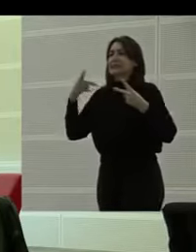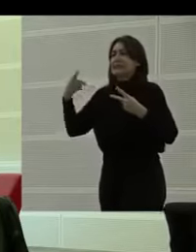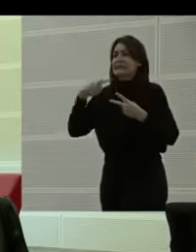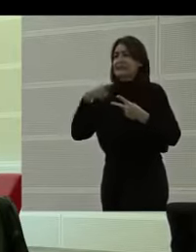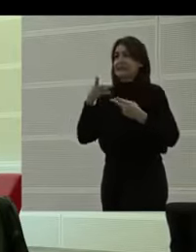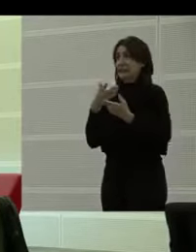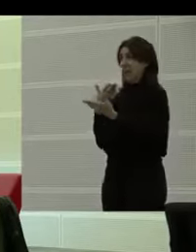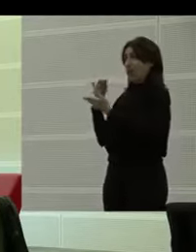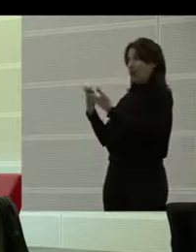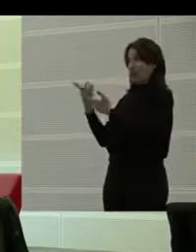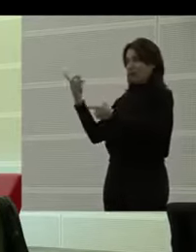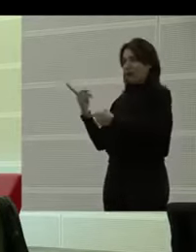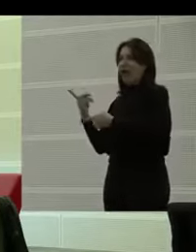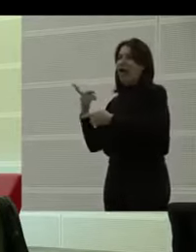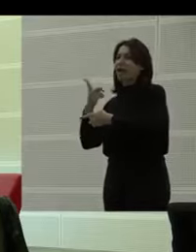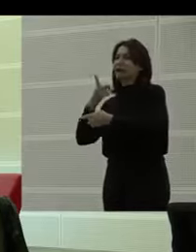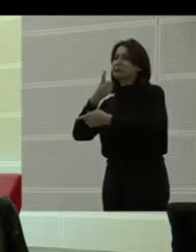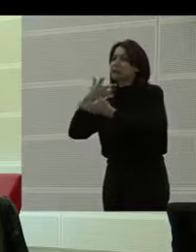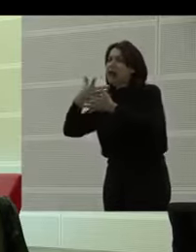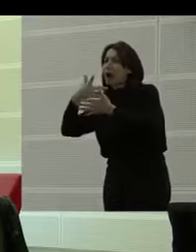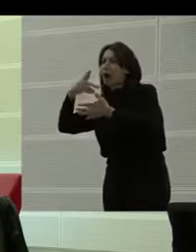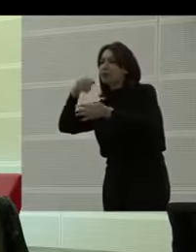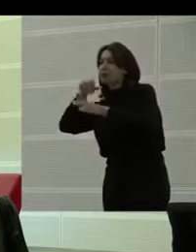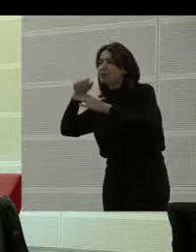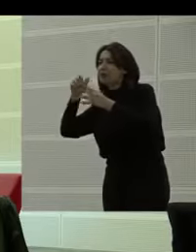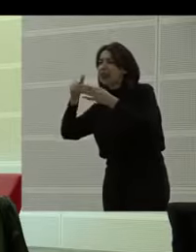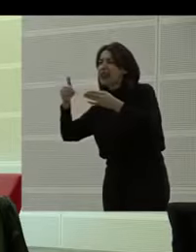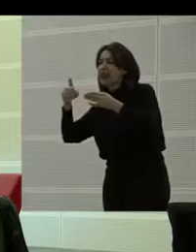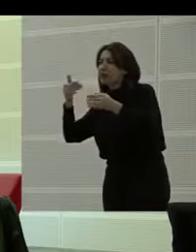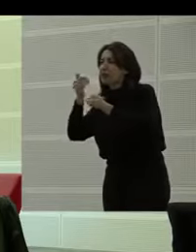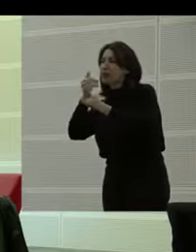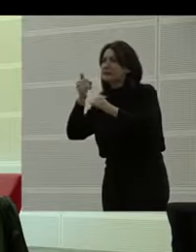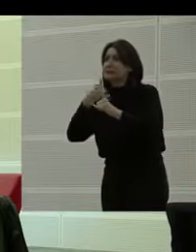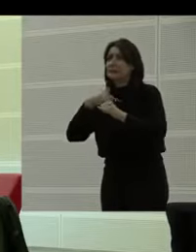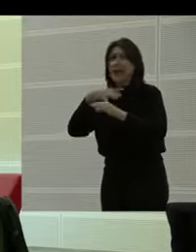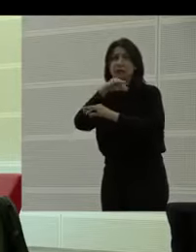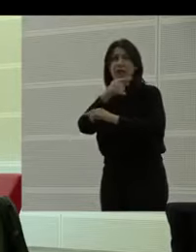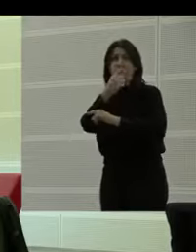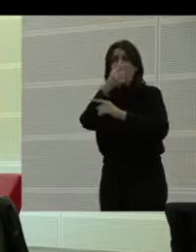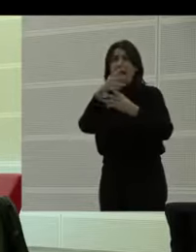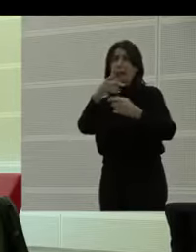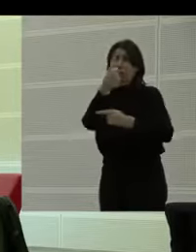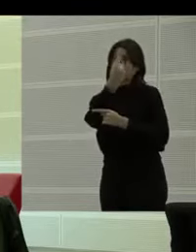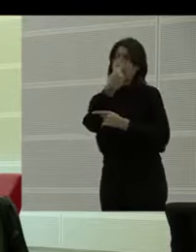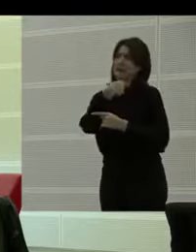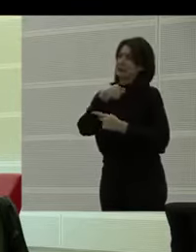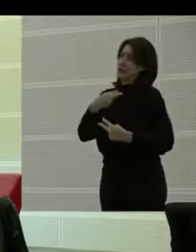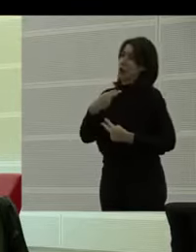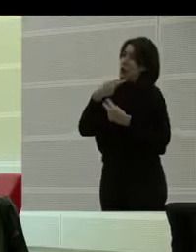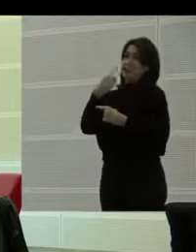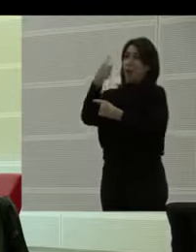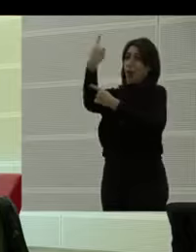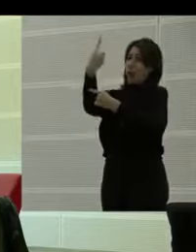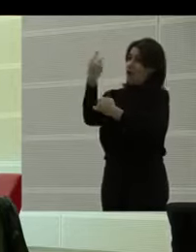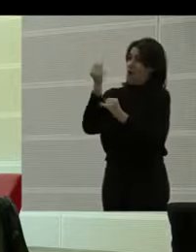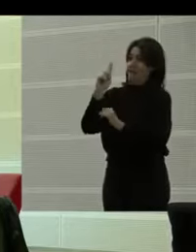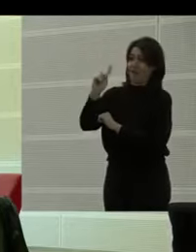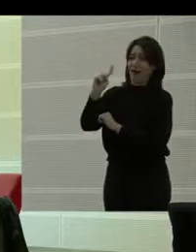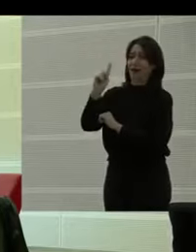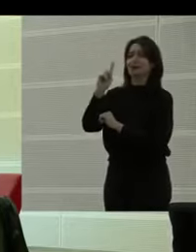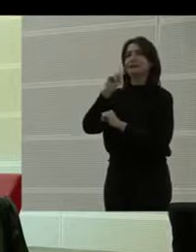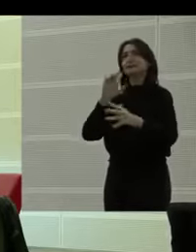soltanto? Tanti libri ho segnato la mia vita. E poi è costretta, ha fatto una scelta legata ad una fiaba